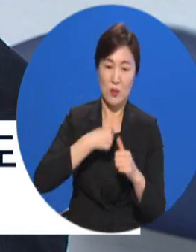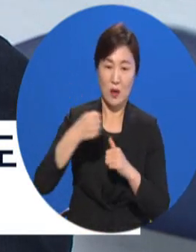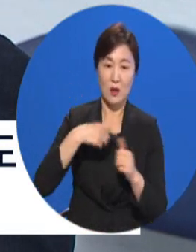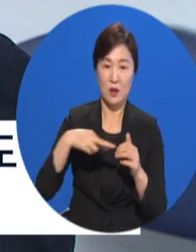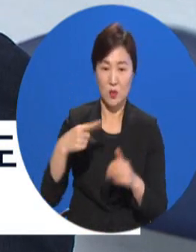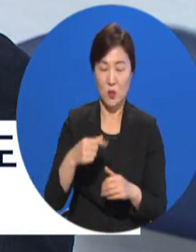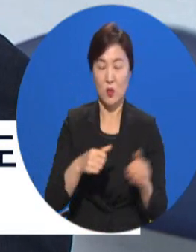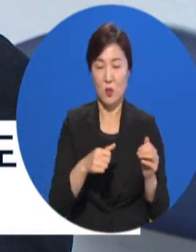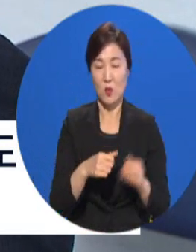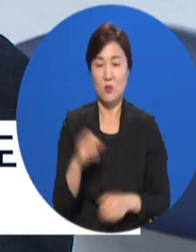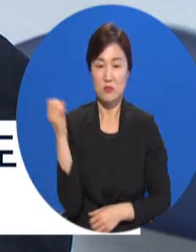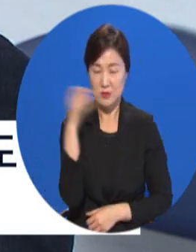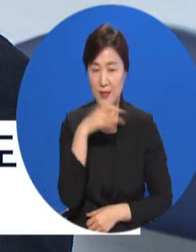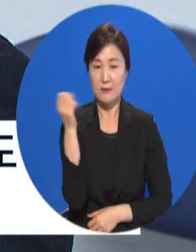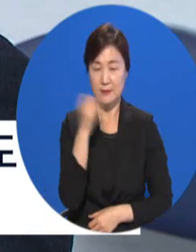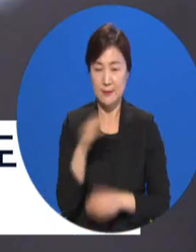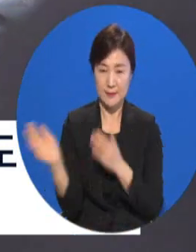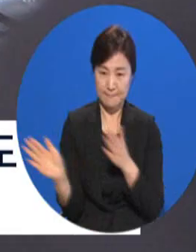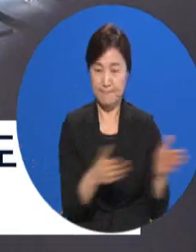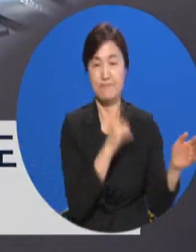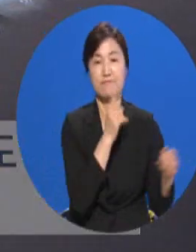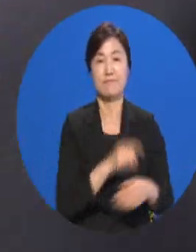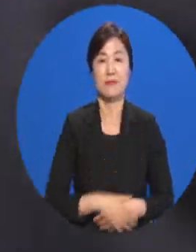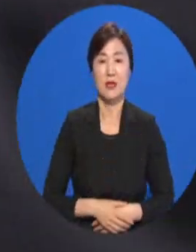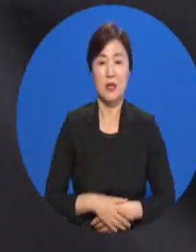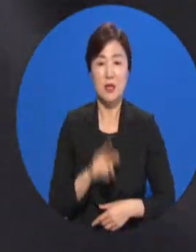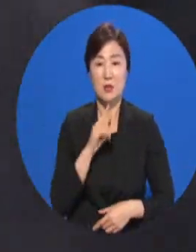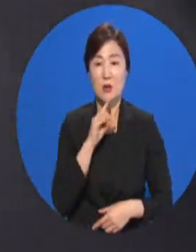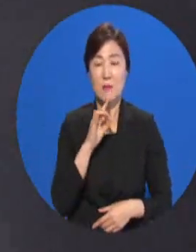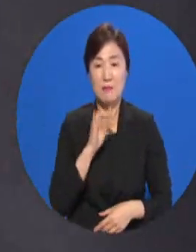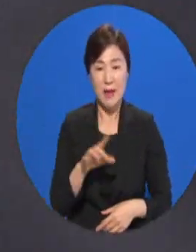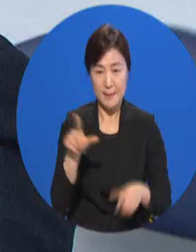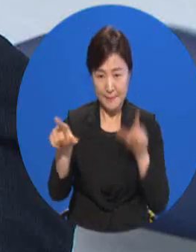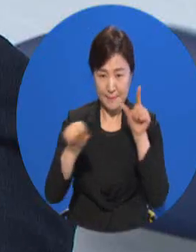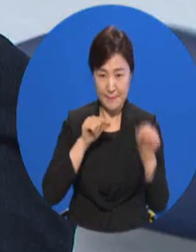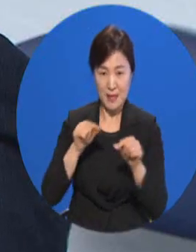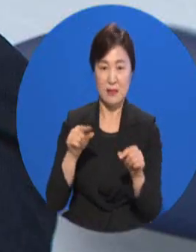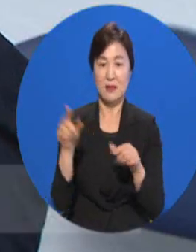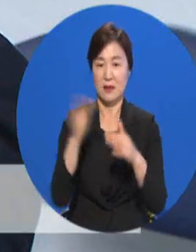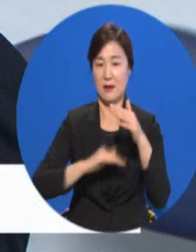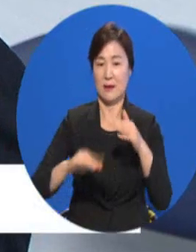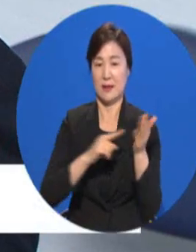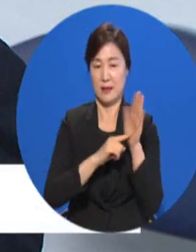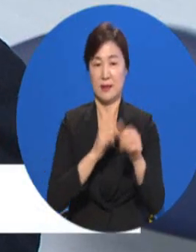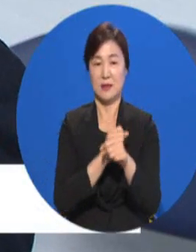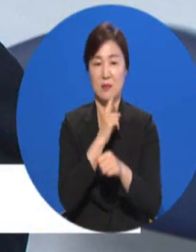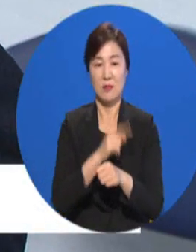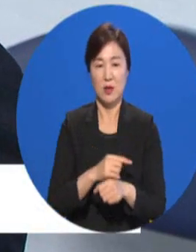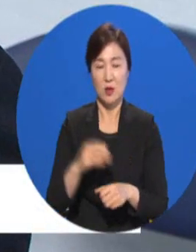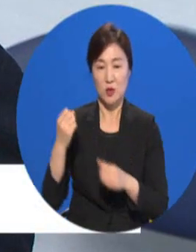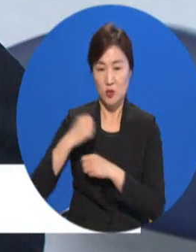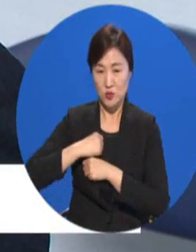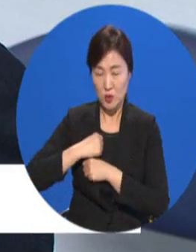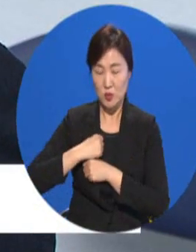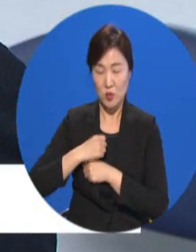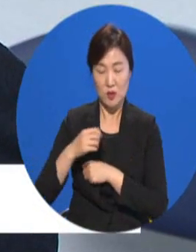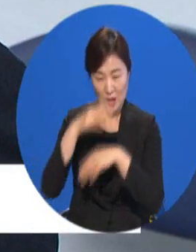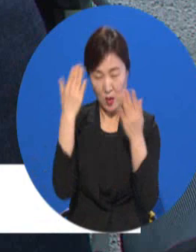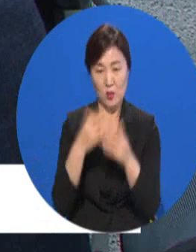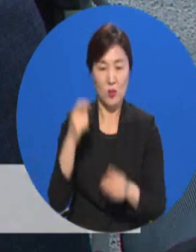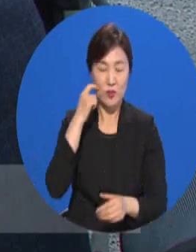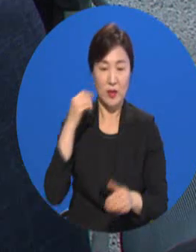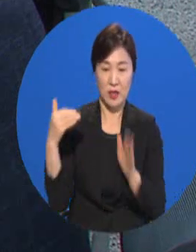그냥 그런 거니 이렇게 했는데 이 부분만 강조됐다는 겁니다. 요즘은 뭐 어디 군대도 그러고 뭐 그거 일절